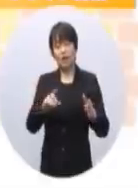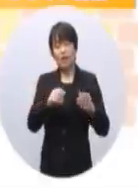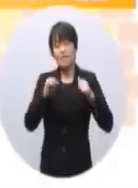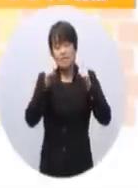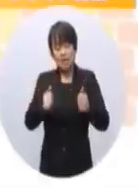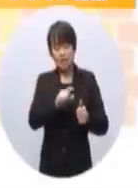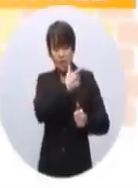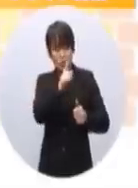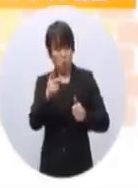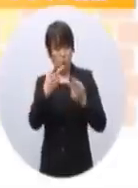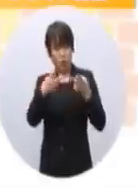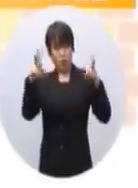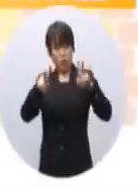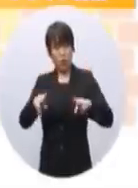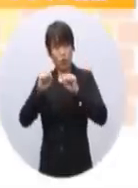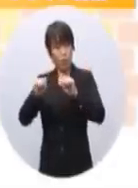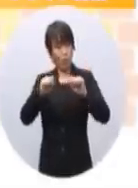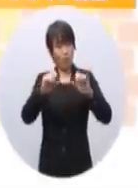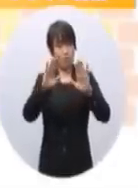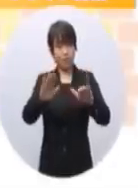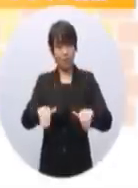々な催しが行われました。